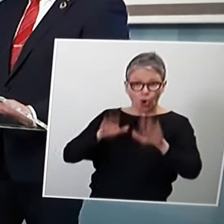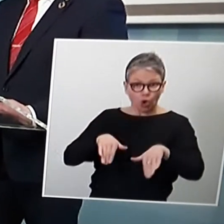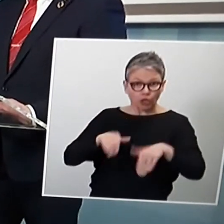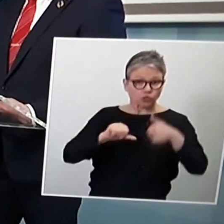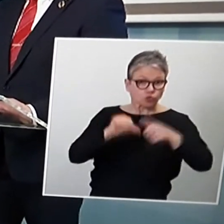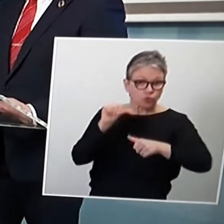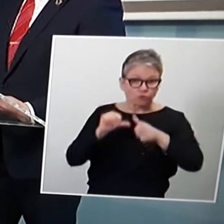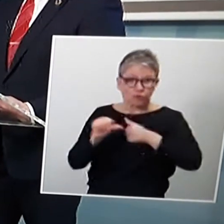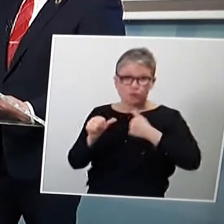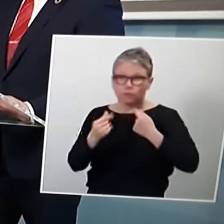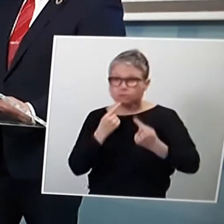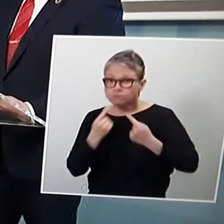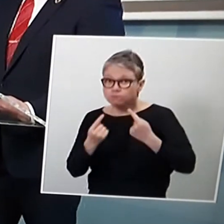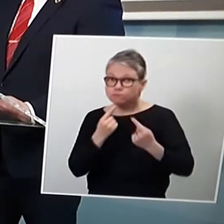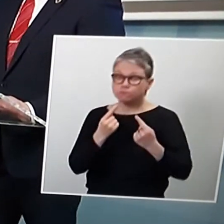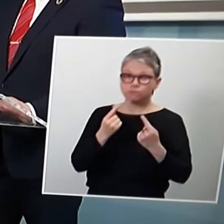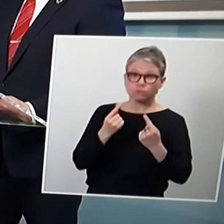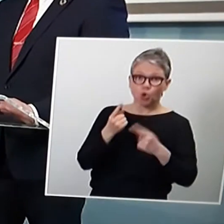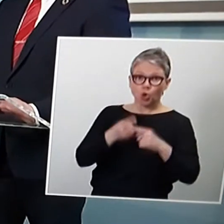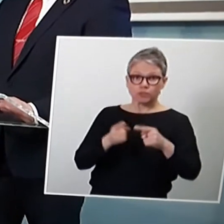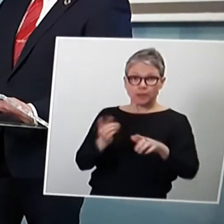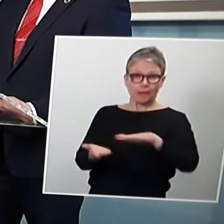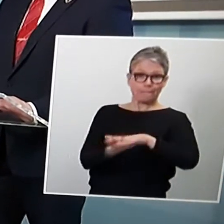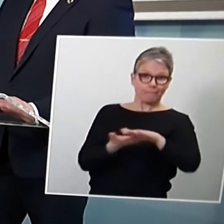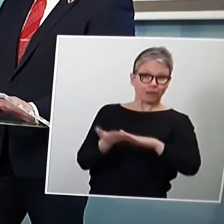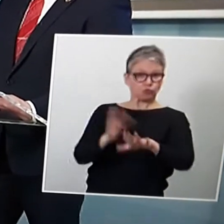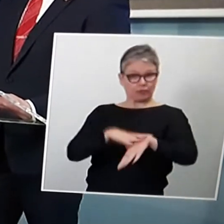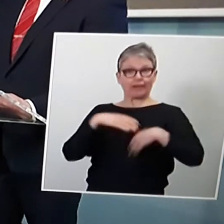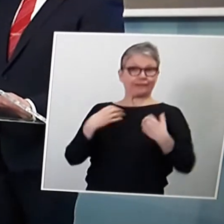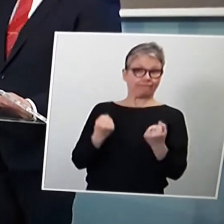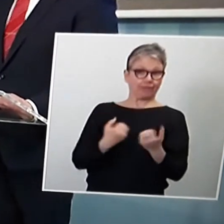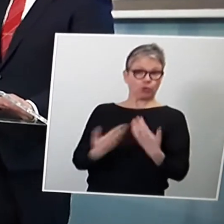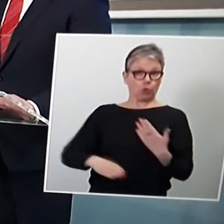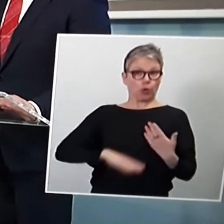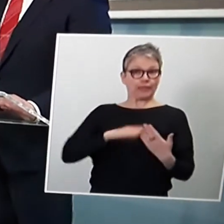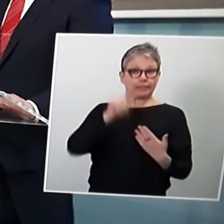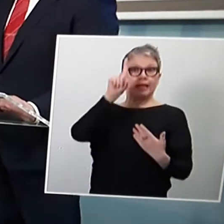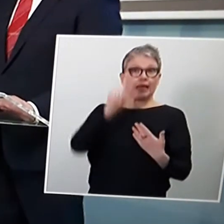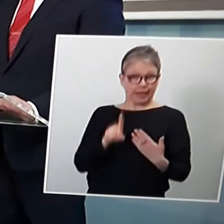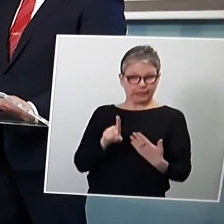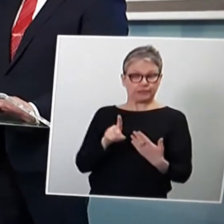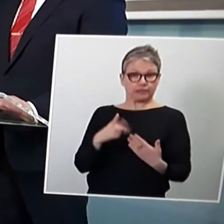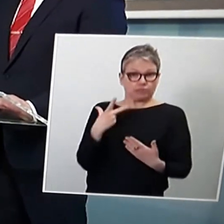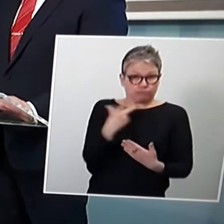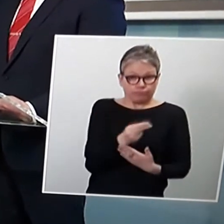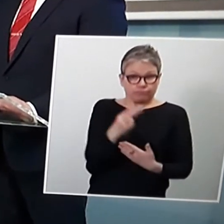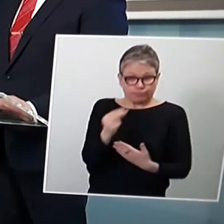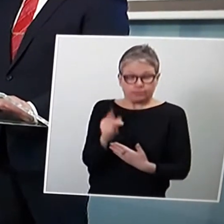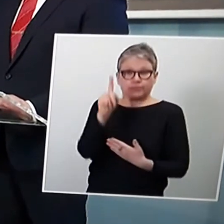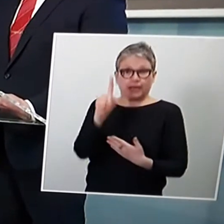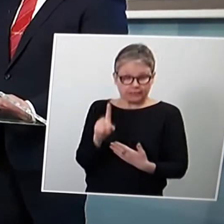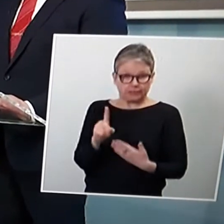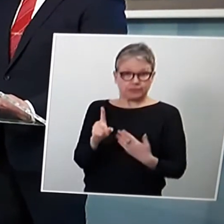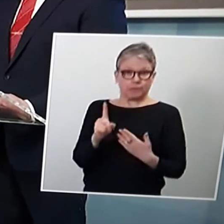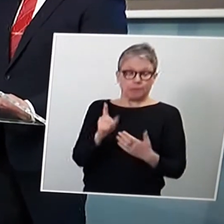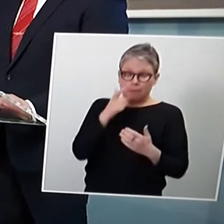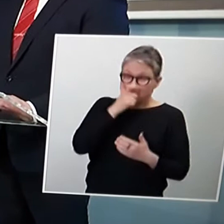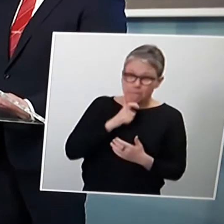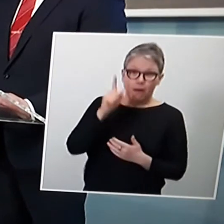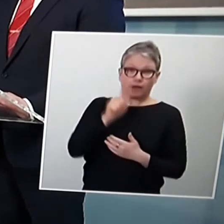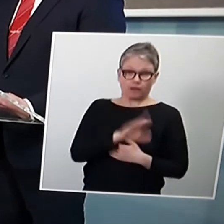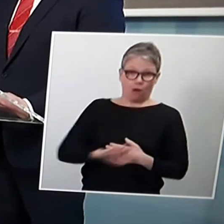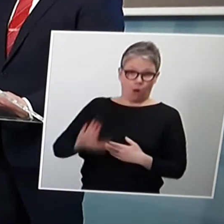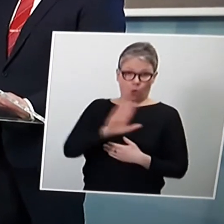sovittu, että perusterveet työikäiset rokotetaan nyt ensin pahimmilla epidemia-alueilla